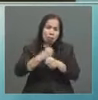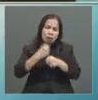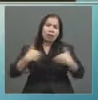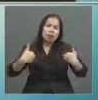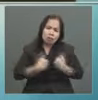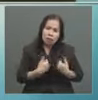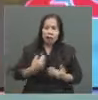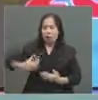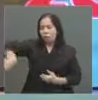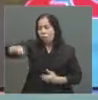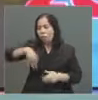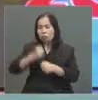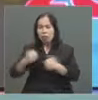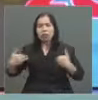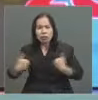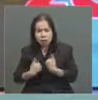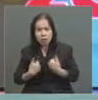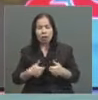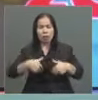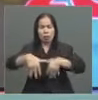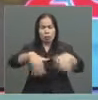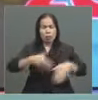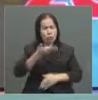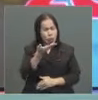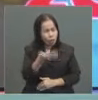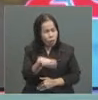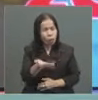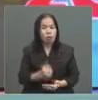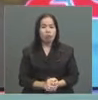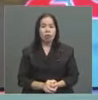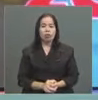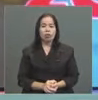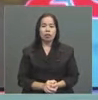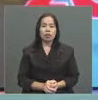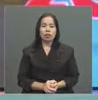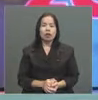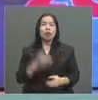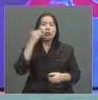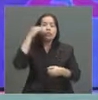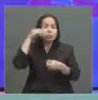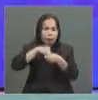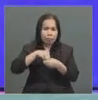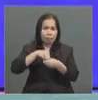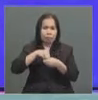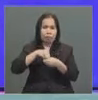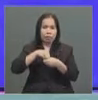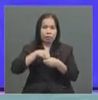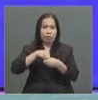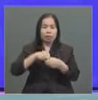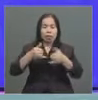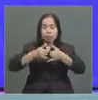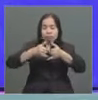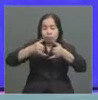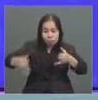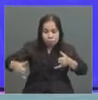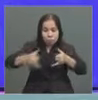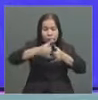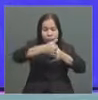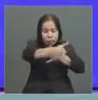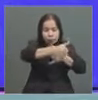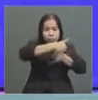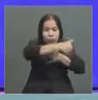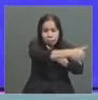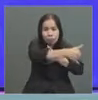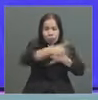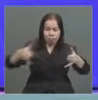ราทุกคนก็ทำงานหนักพี่น้องประชาชนขออย่างเดียวครับอย่างที่คุณหมอแนะนำอยู่บ้านรักษาระยะห่างพอสม